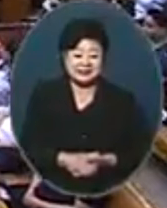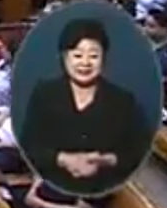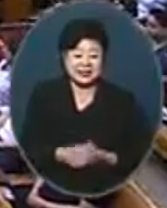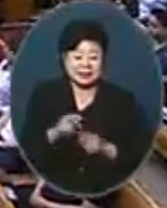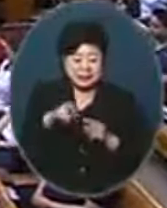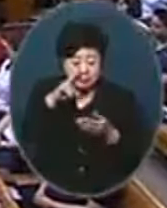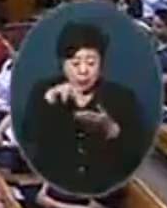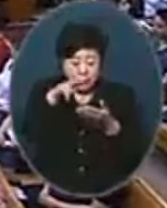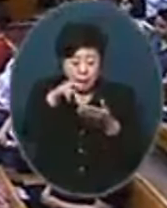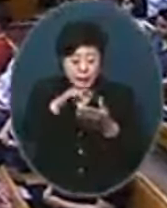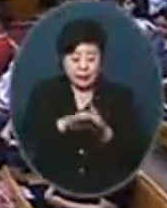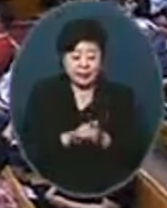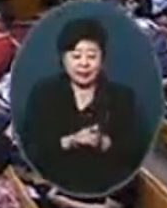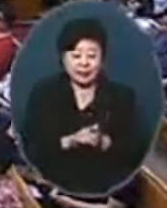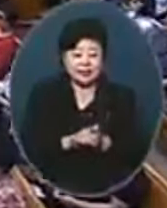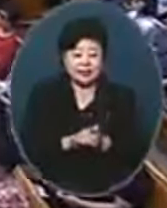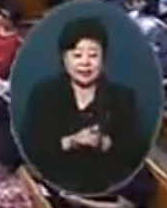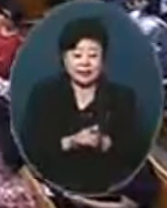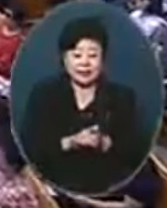성경에는